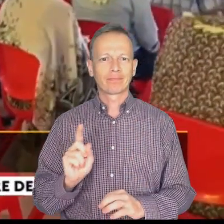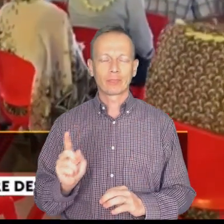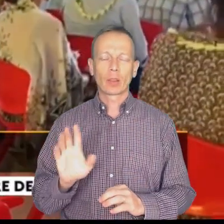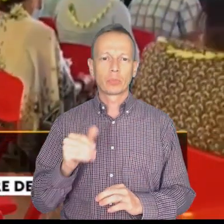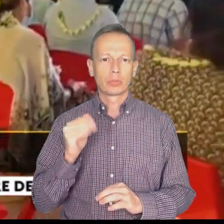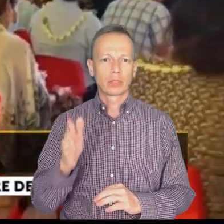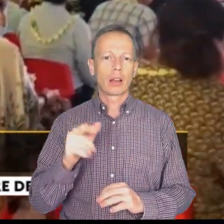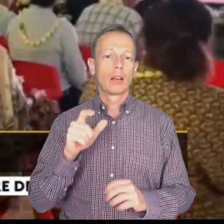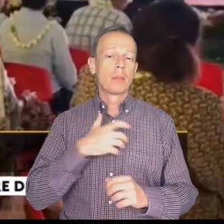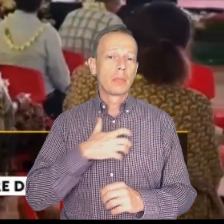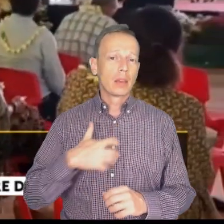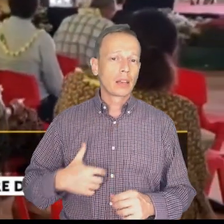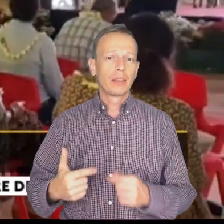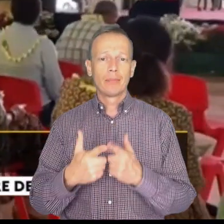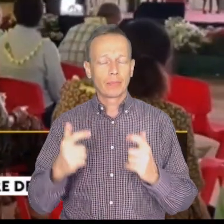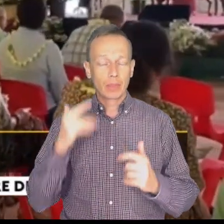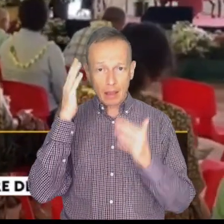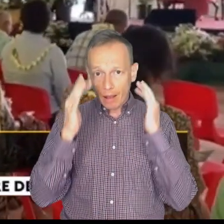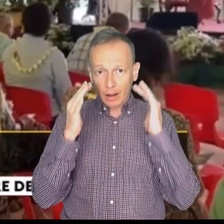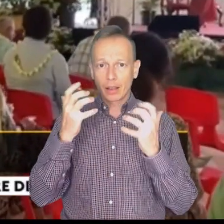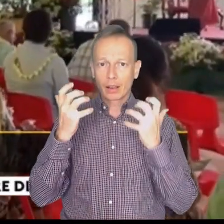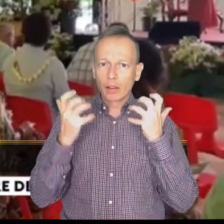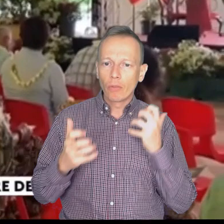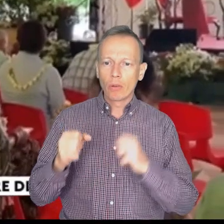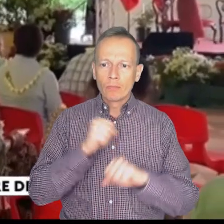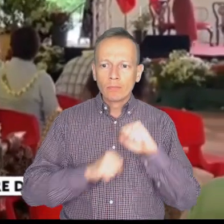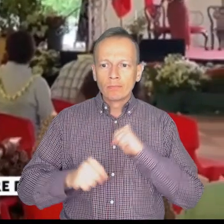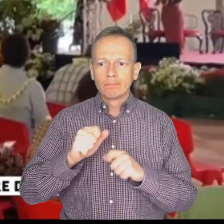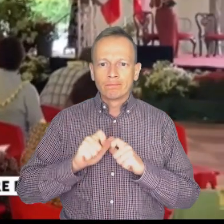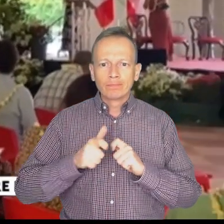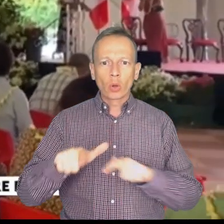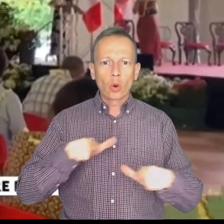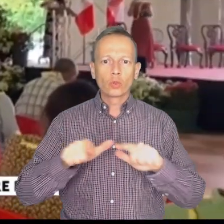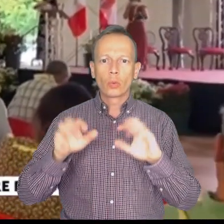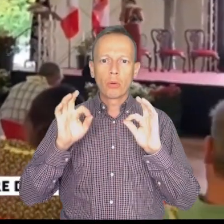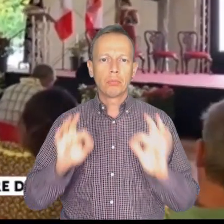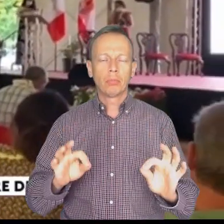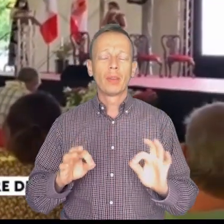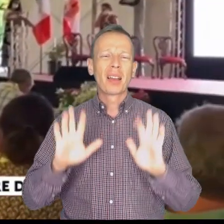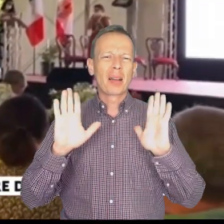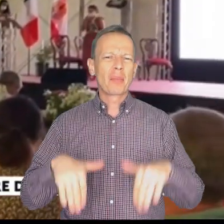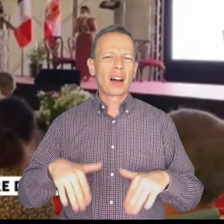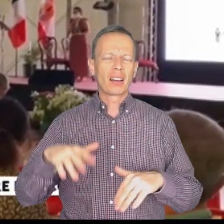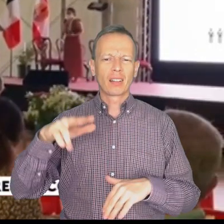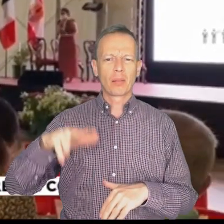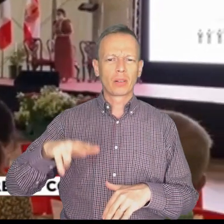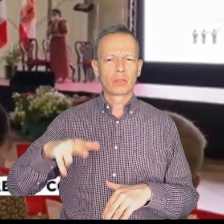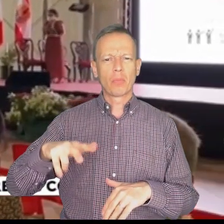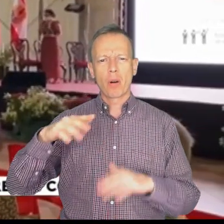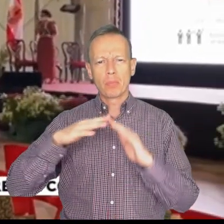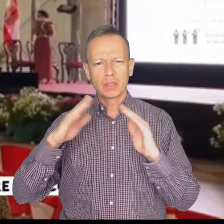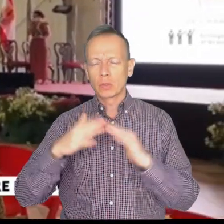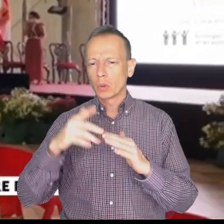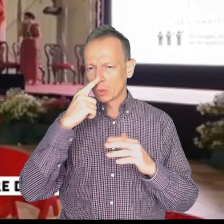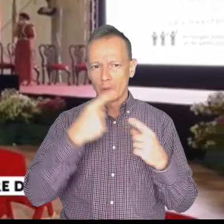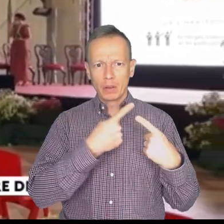majeure des collectivités dans la mise en œuvre des politiques de l'habitat. Les situations de mal-logement sont diverses et nombreuses, auxquelles